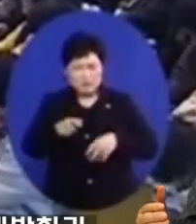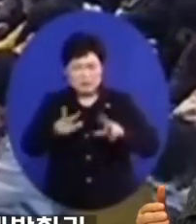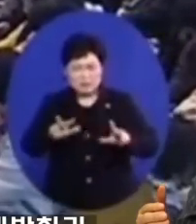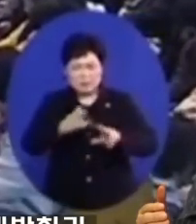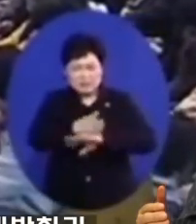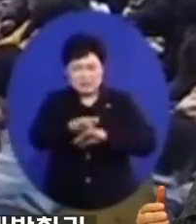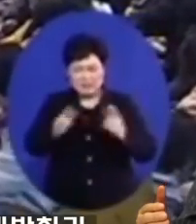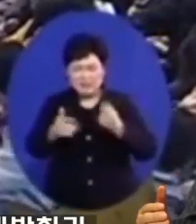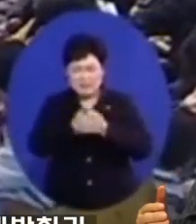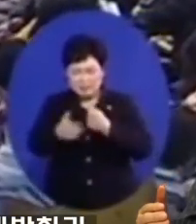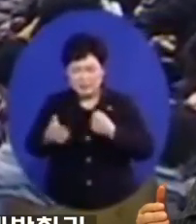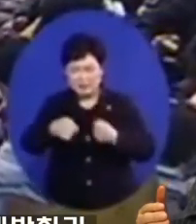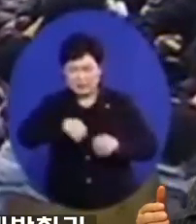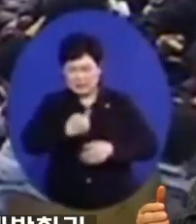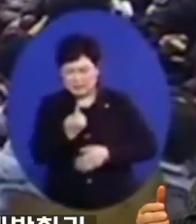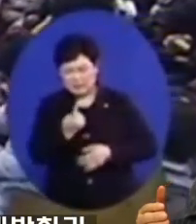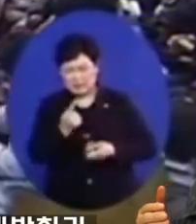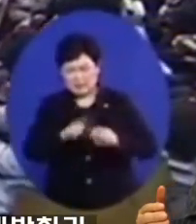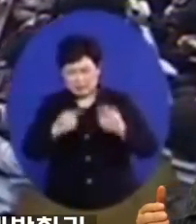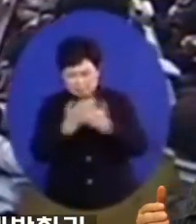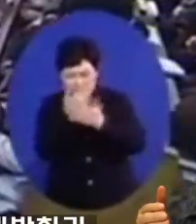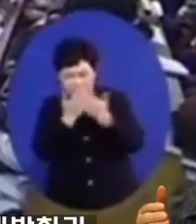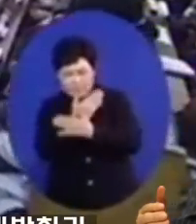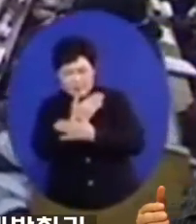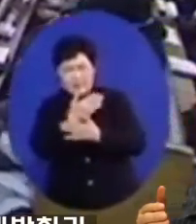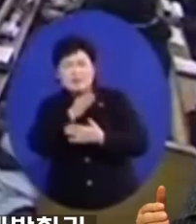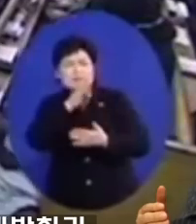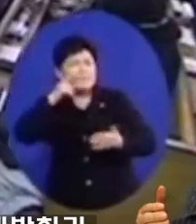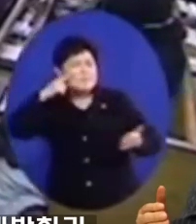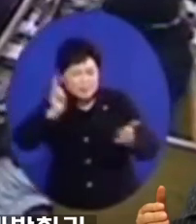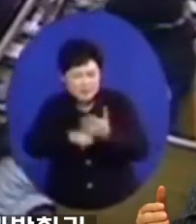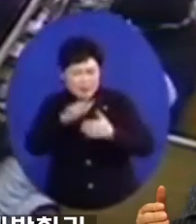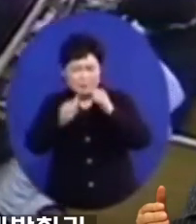늦지 않으니 자기를 개발하고